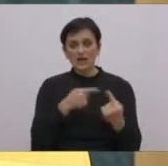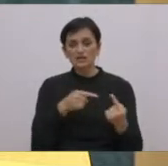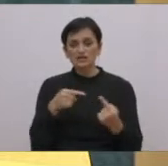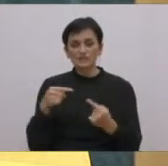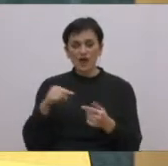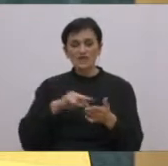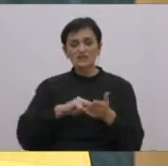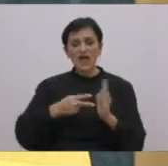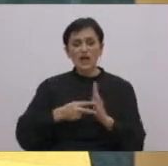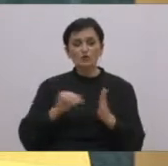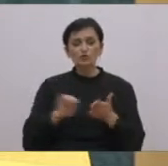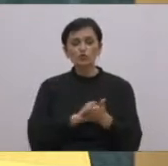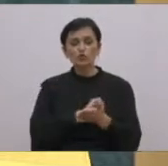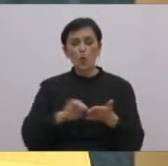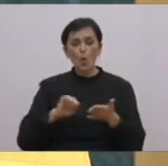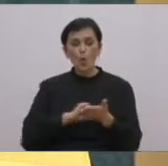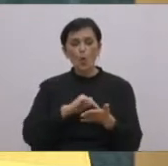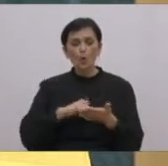და დაგეგმარების დოკუმენტების